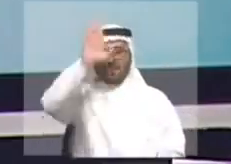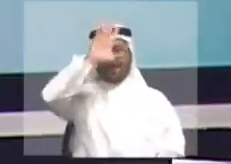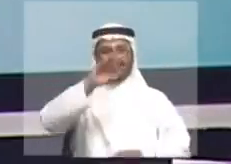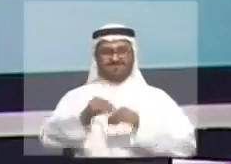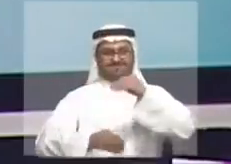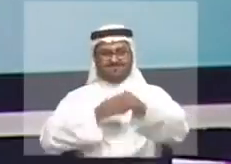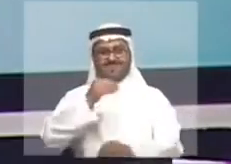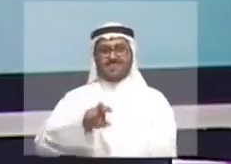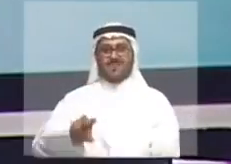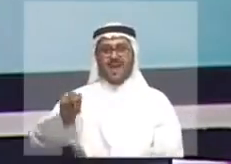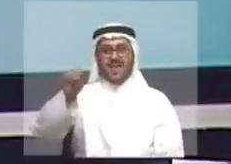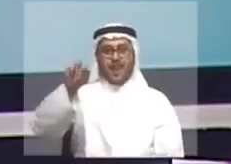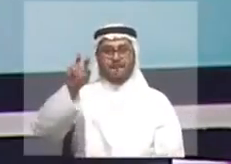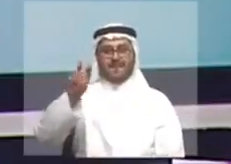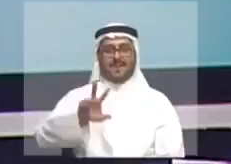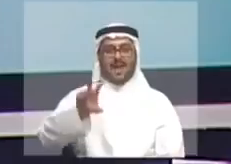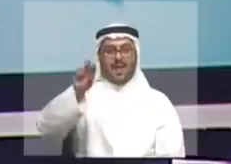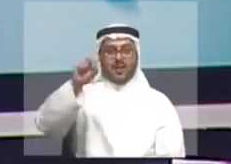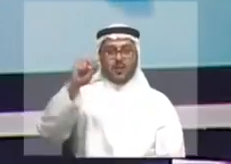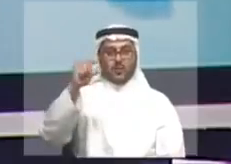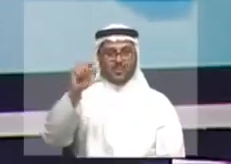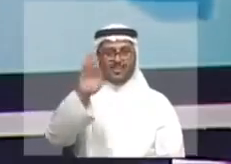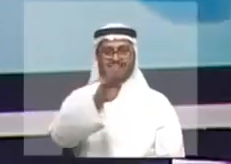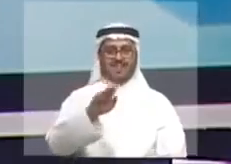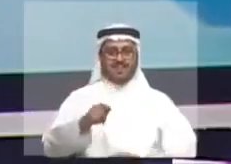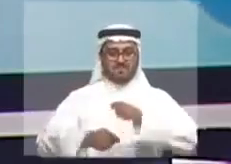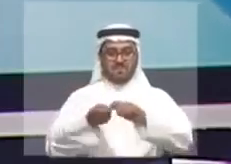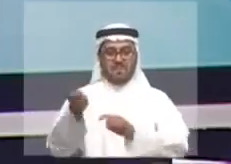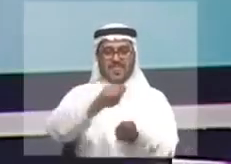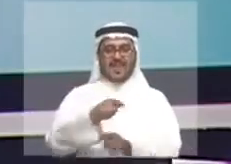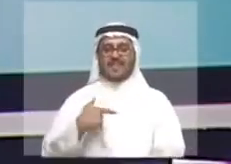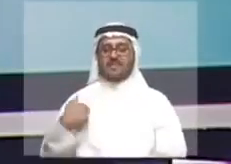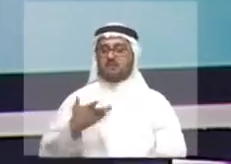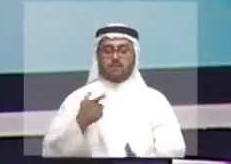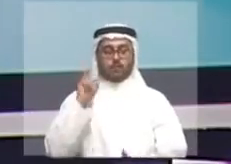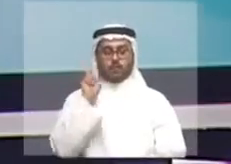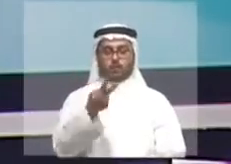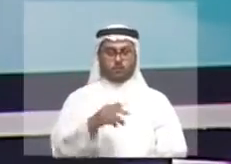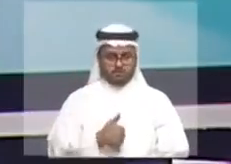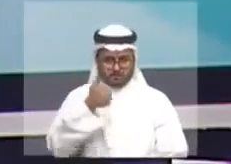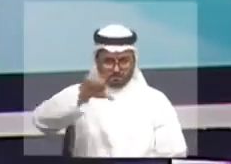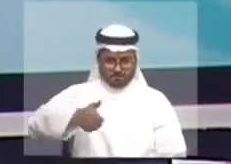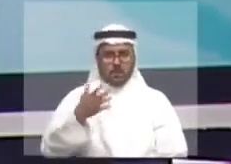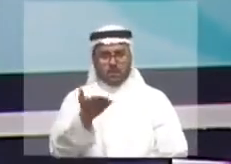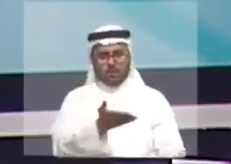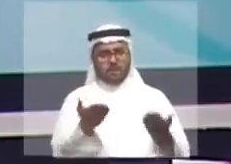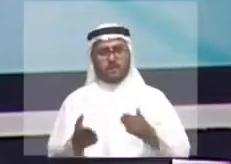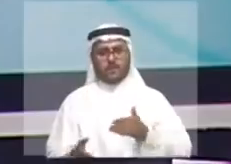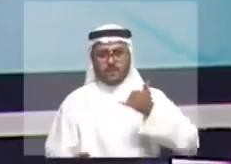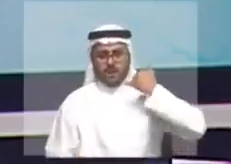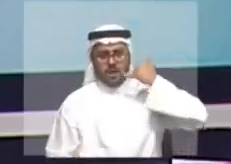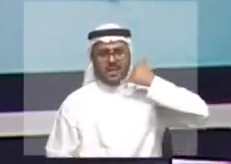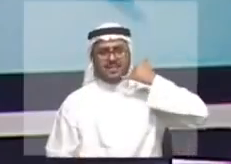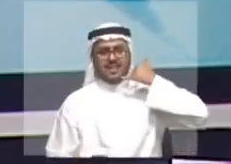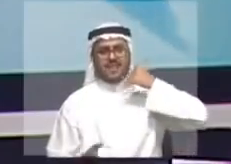وأيضا إعلانه حفظه الله عن تبرعات مالية لبرنامج دعم الأوقاف الإسلامية في القدس ولوكالة الأمم